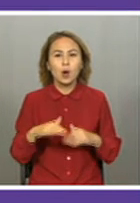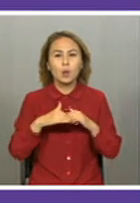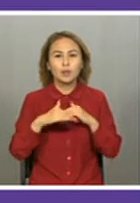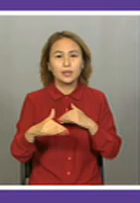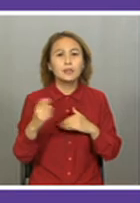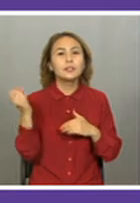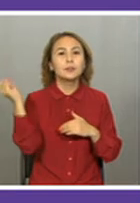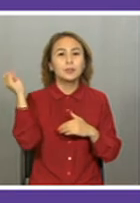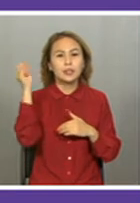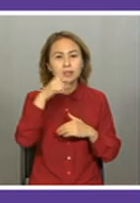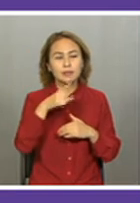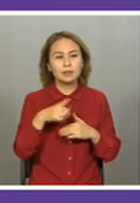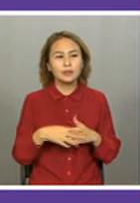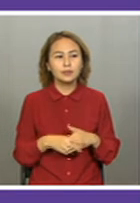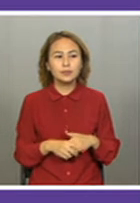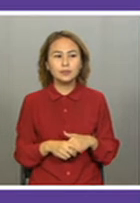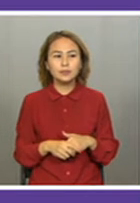бе?